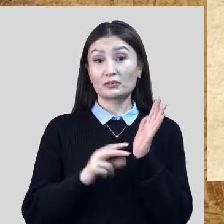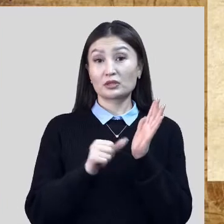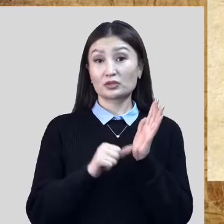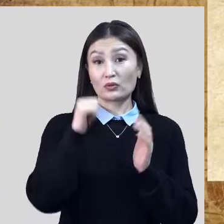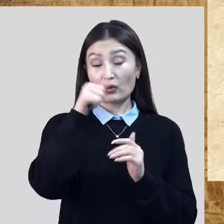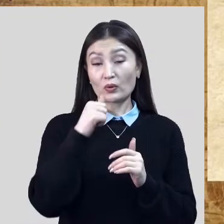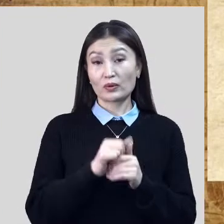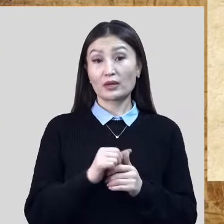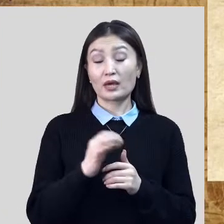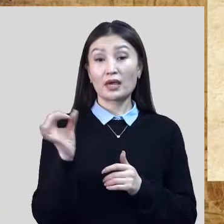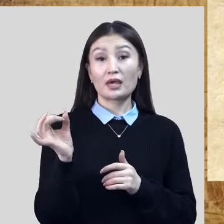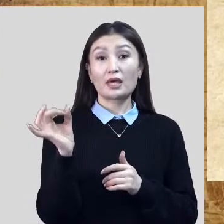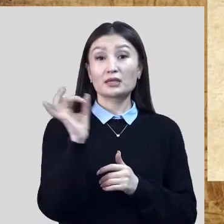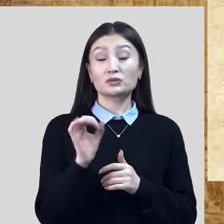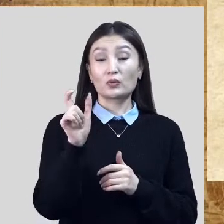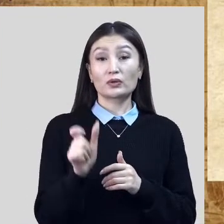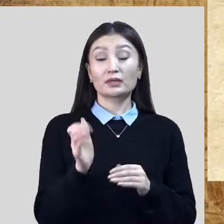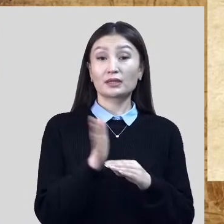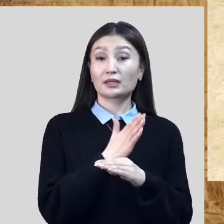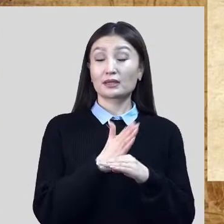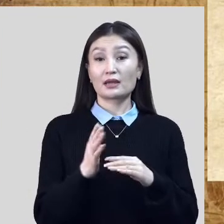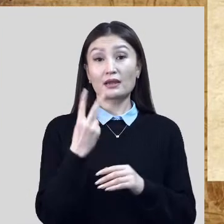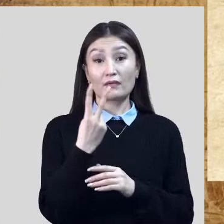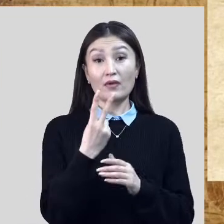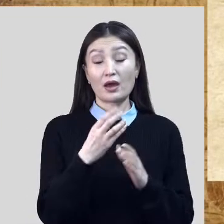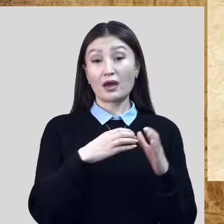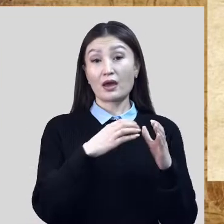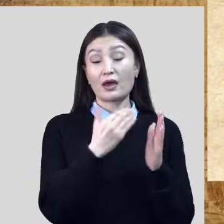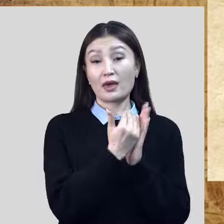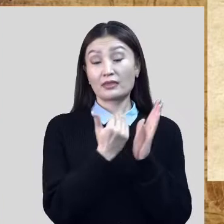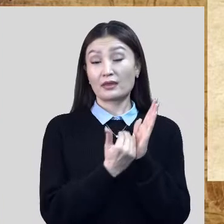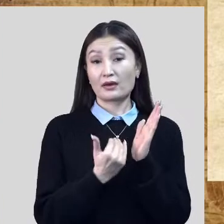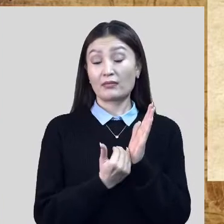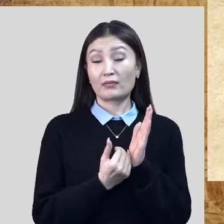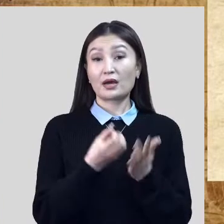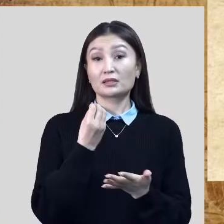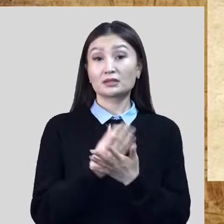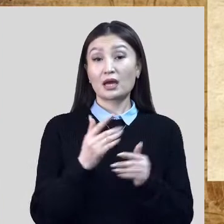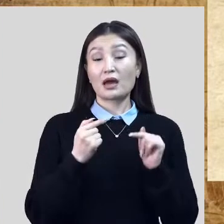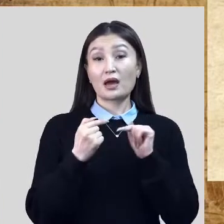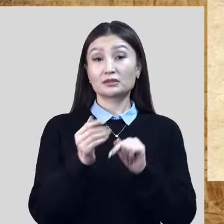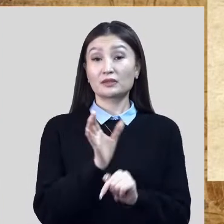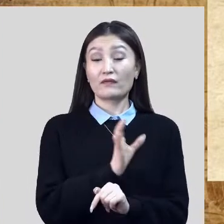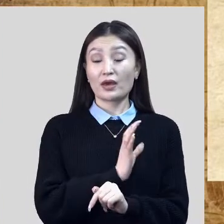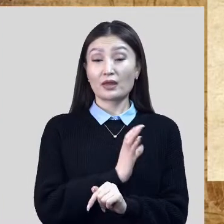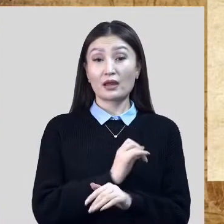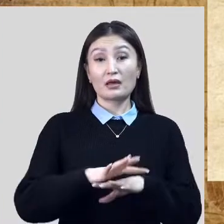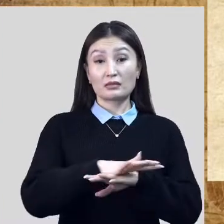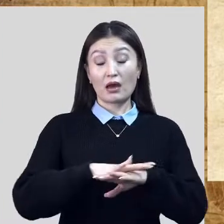1876 года, историки делят на два этапа и оценивают как антифеодальное